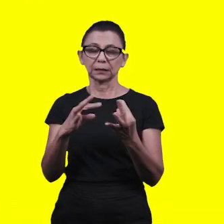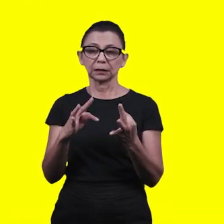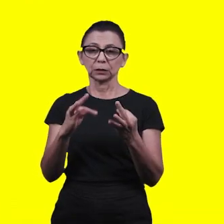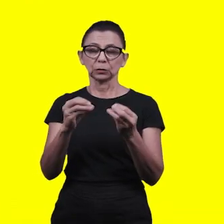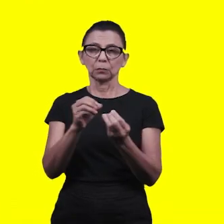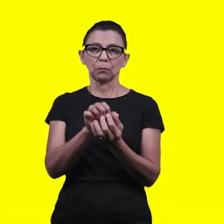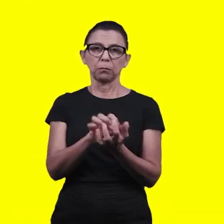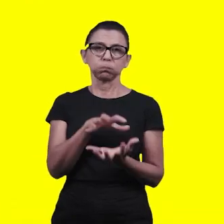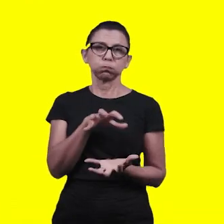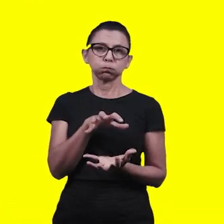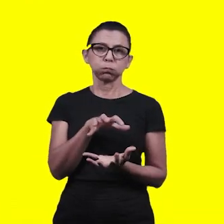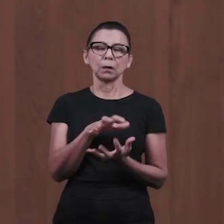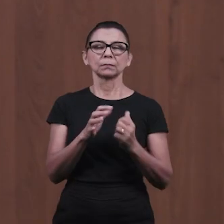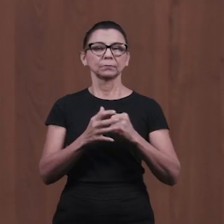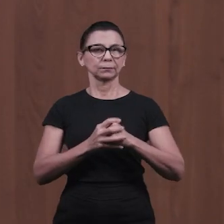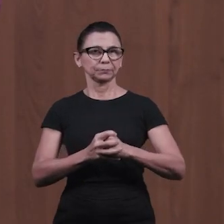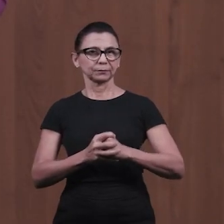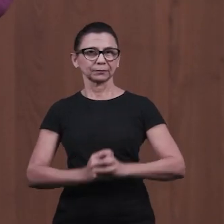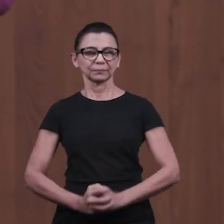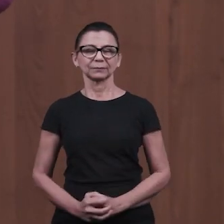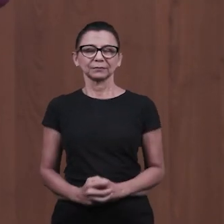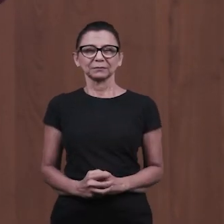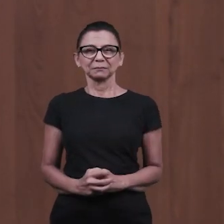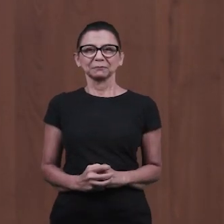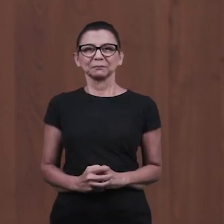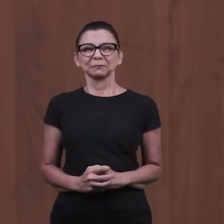est levé. Amen.